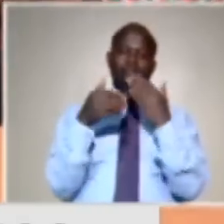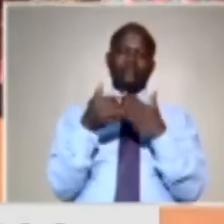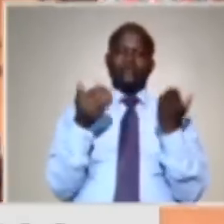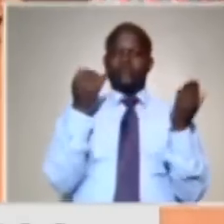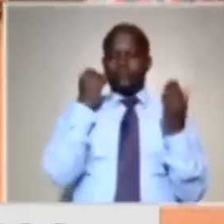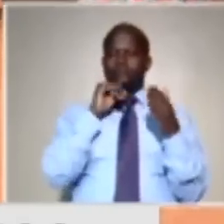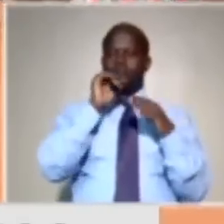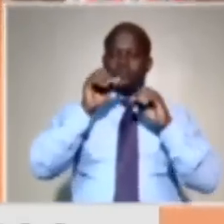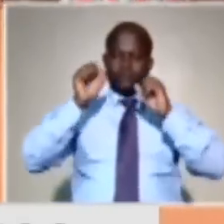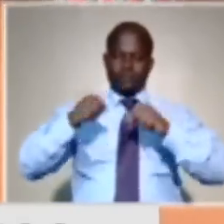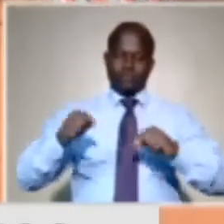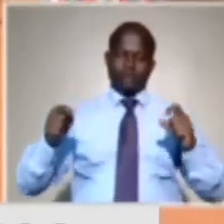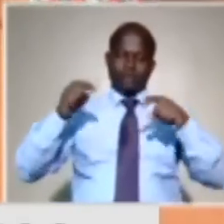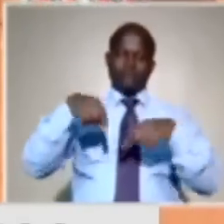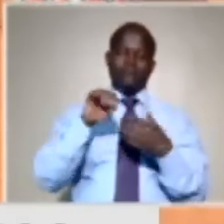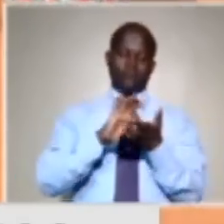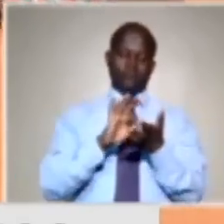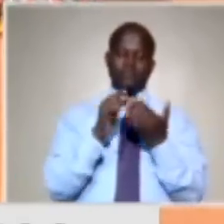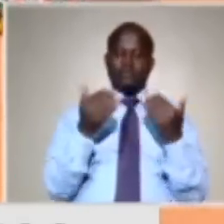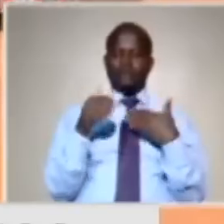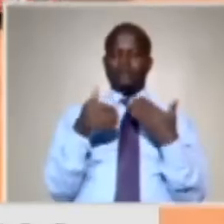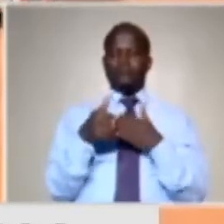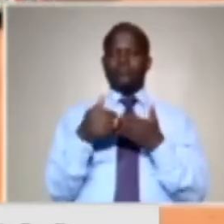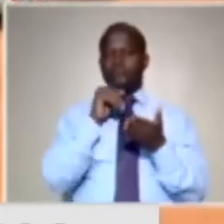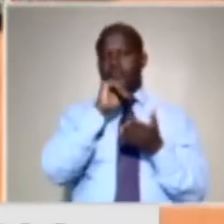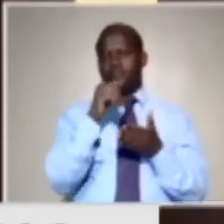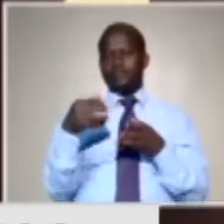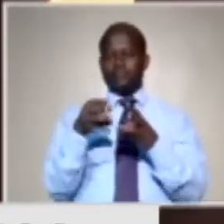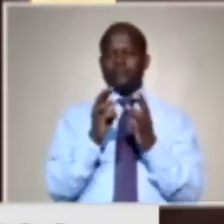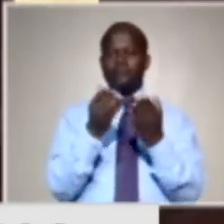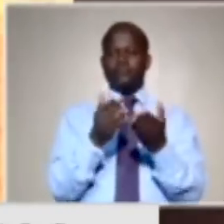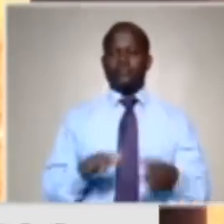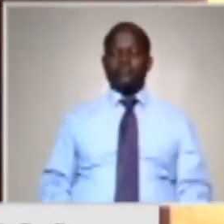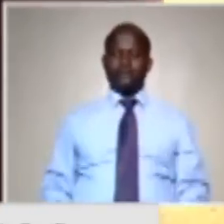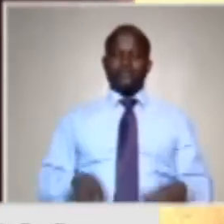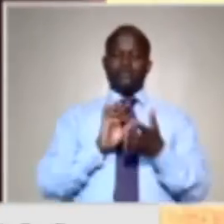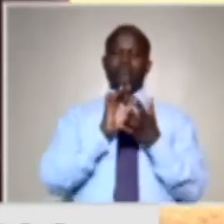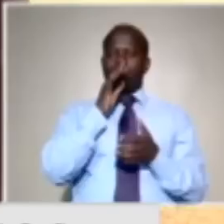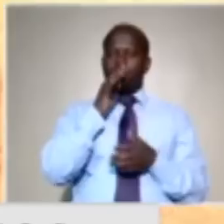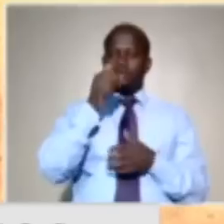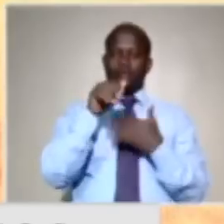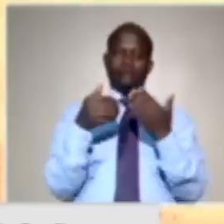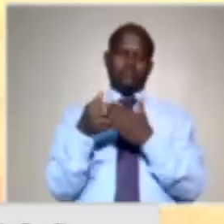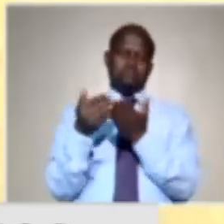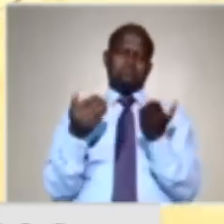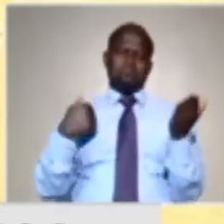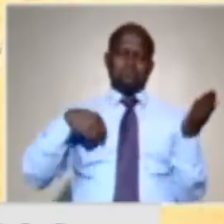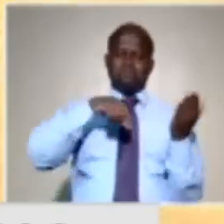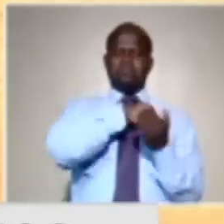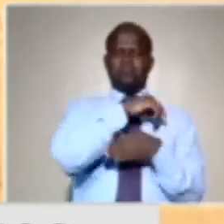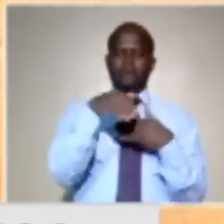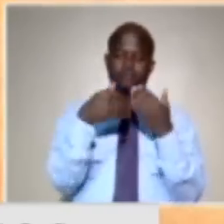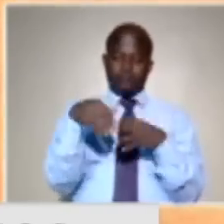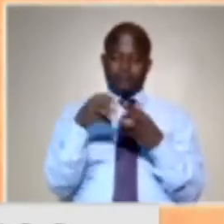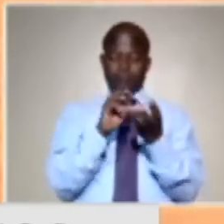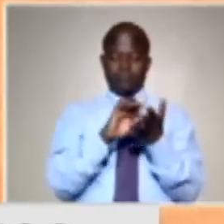batabishoboye bakaza bakandikwa abana kubera yuko nta bundi buryo buzabuhari bari banditswe kuri nyina mwirangamimerere buriya mwirangamimerere hari ukuntu umwana